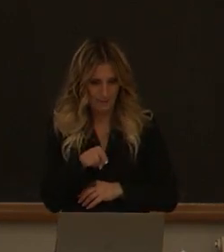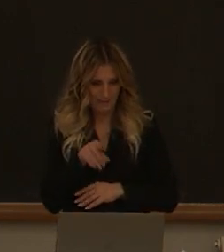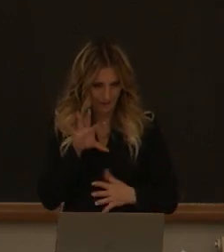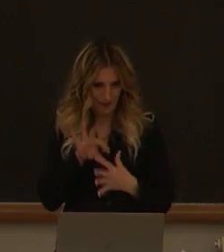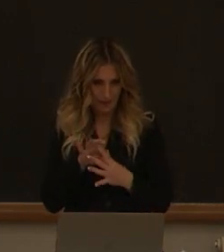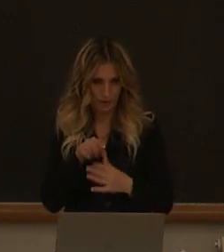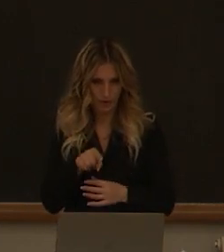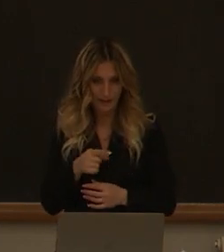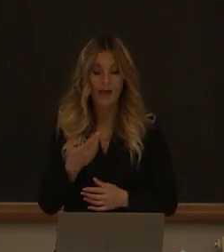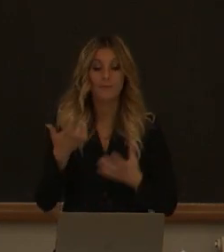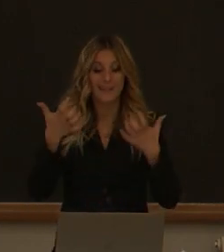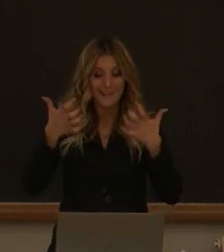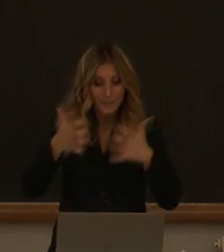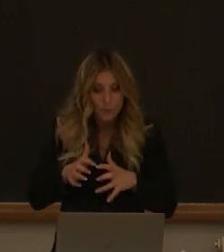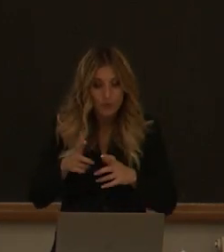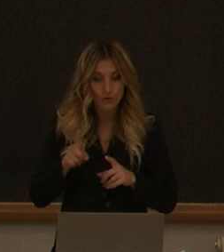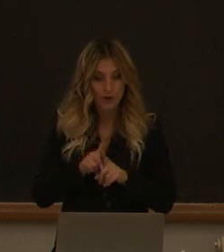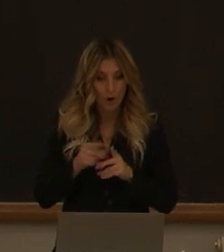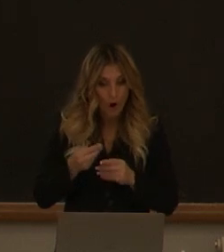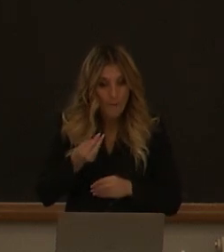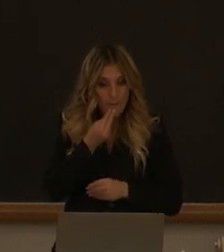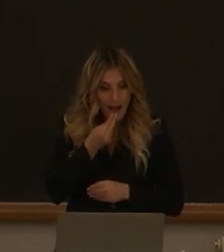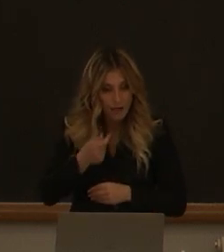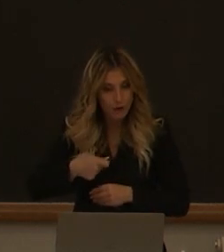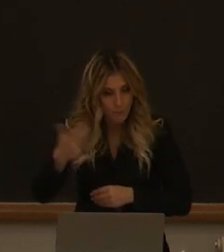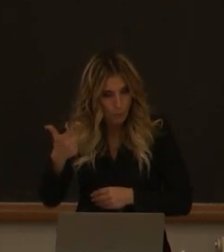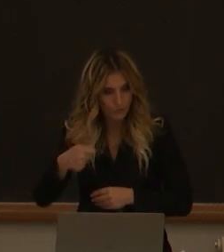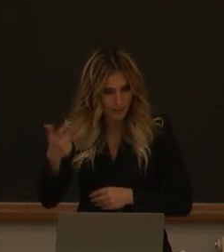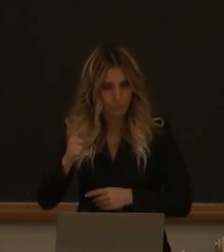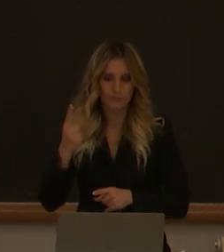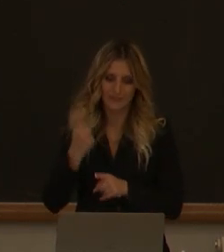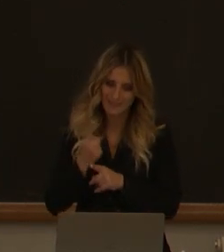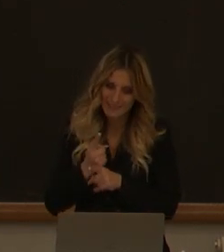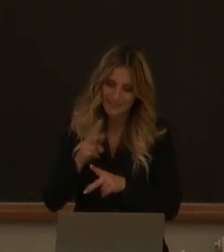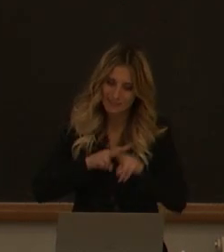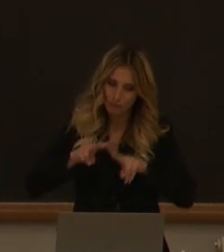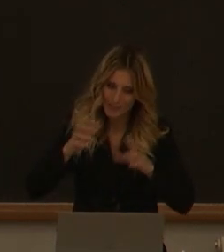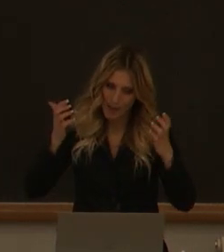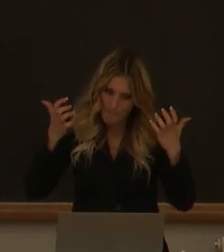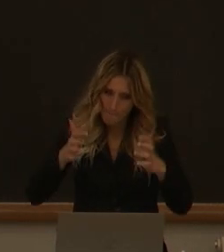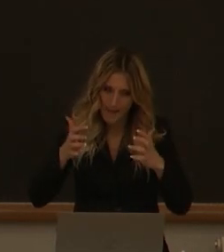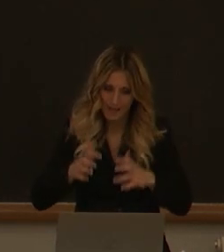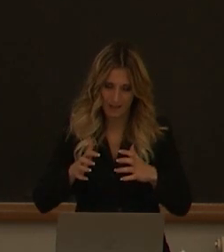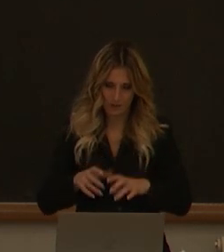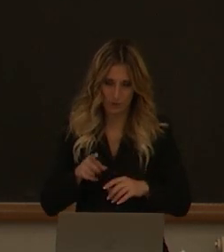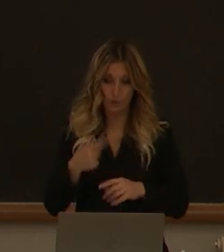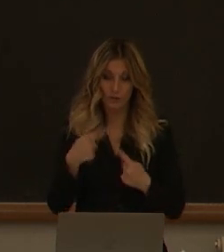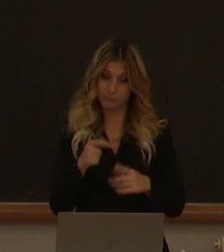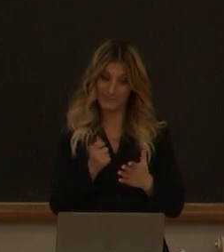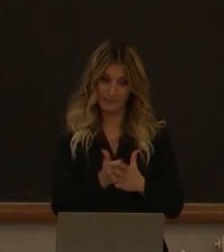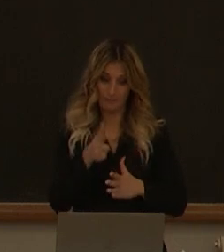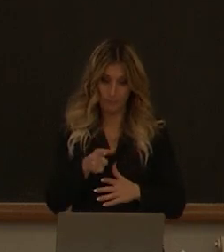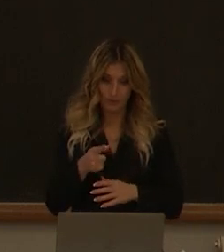la riduzione allo spreco nella produzione agroalimentare è uno dei settori importanti che ovviamente